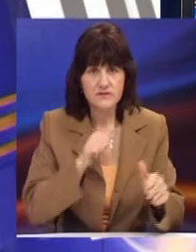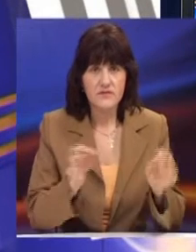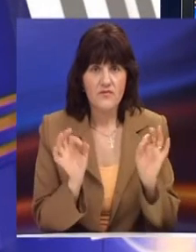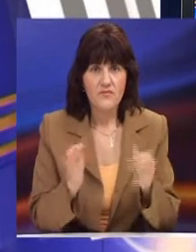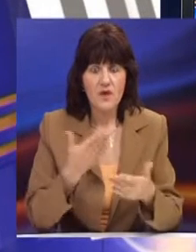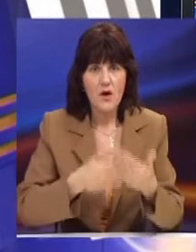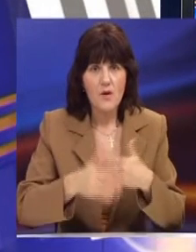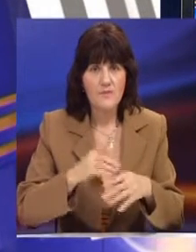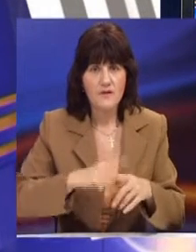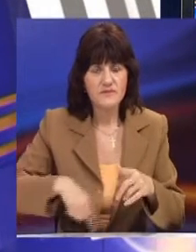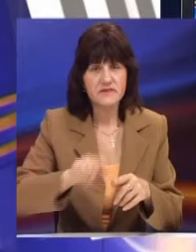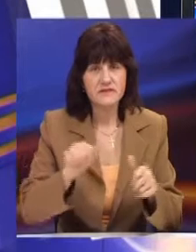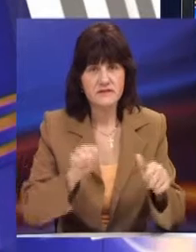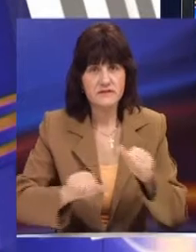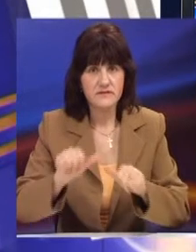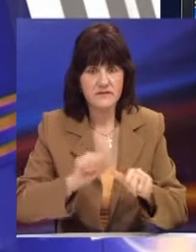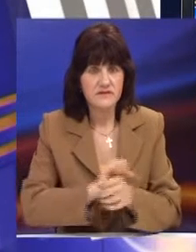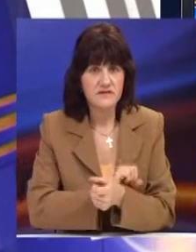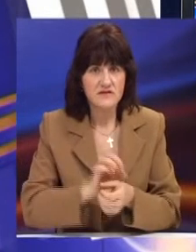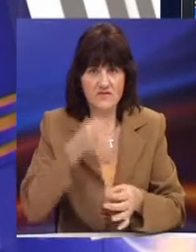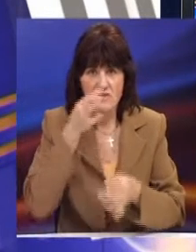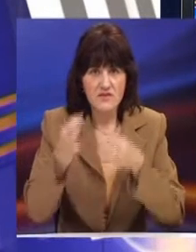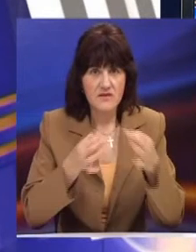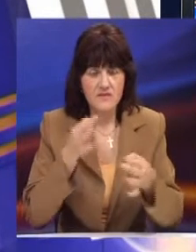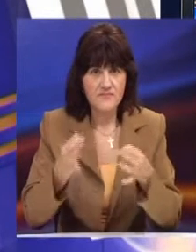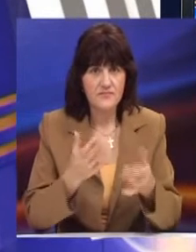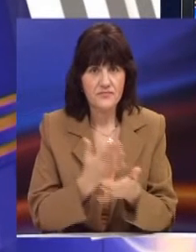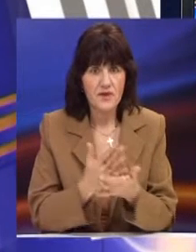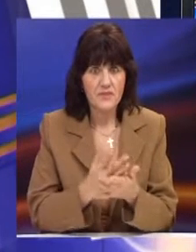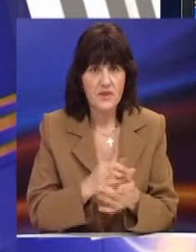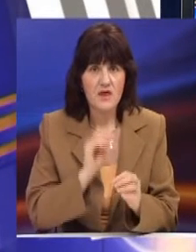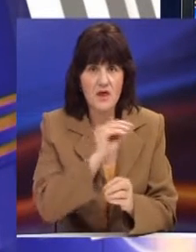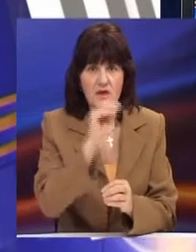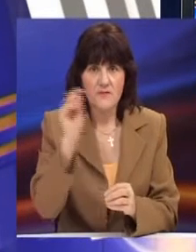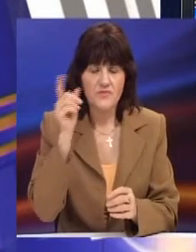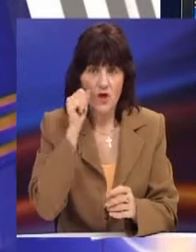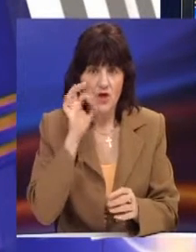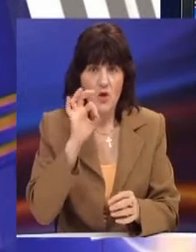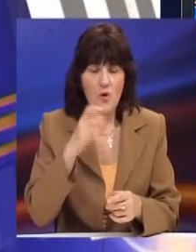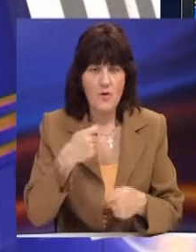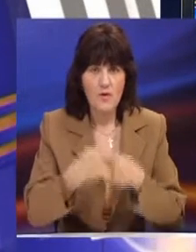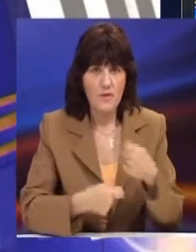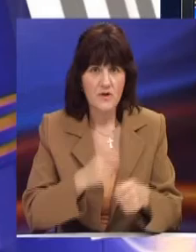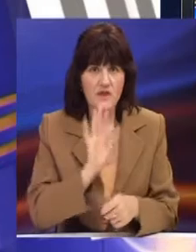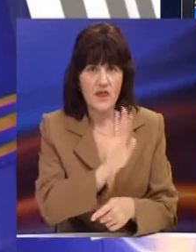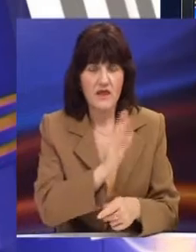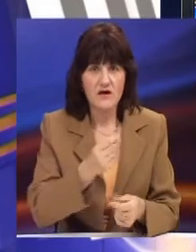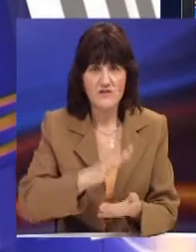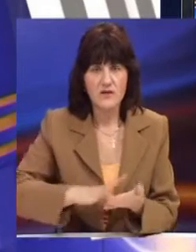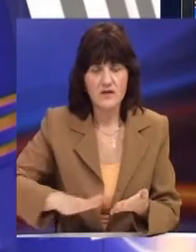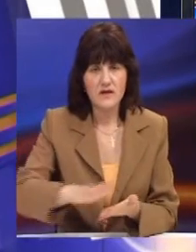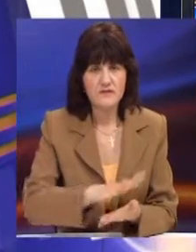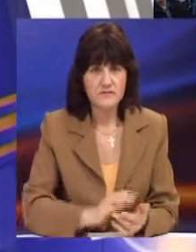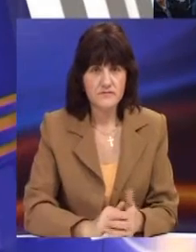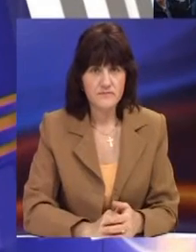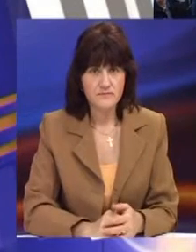koristeći najsavremeniju opremu. Pre početka radova predstavnici NIS-a će obavestiti žitelje naselja o radovima na njihovoj